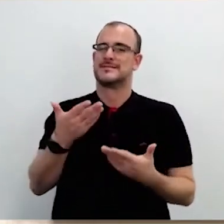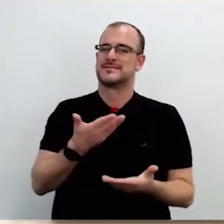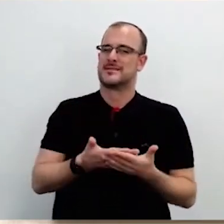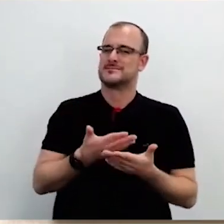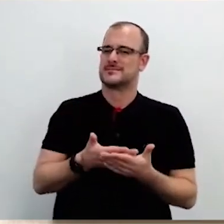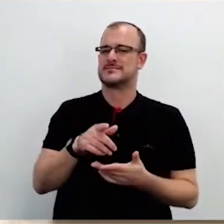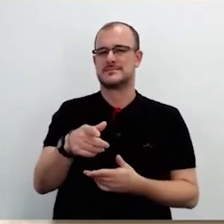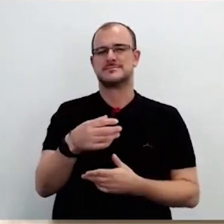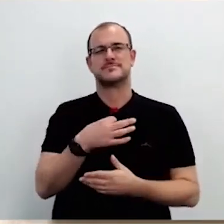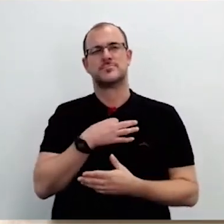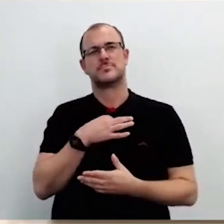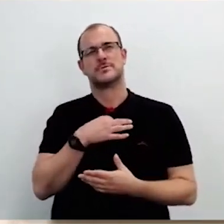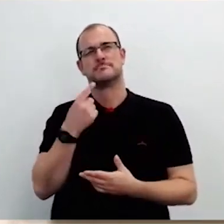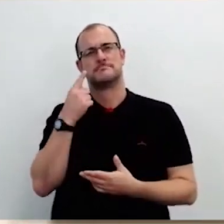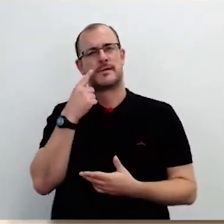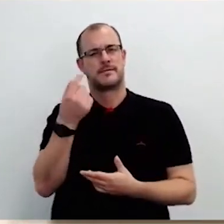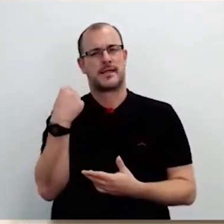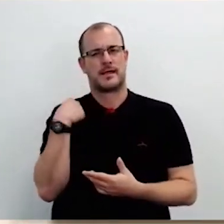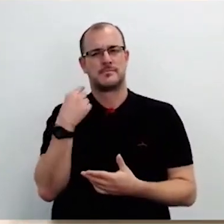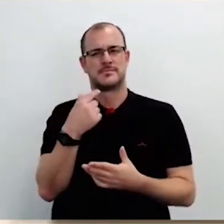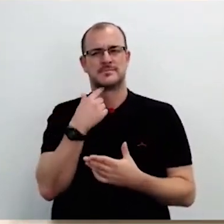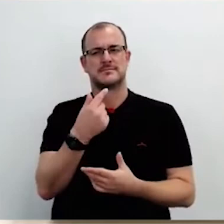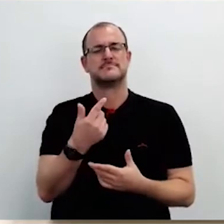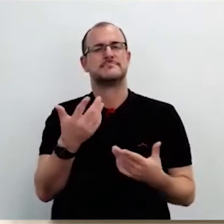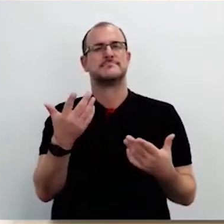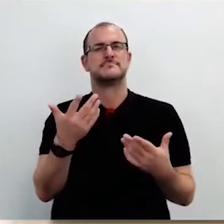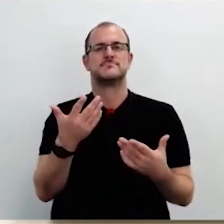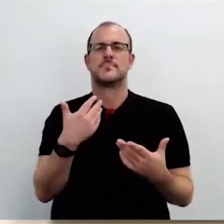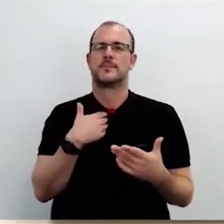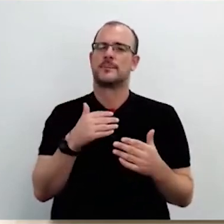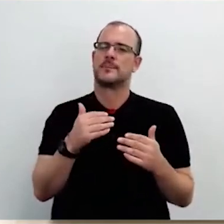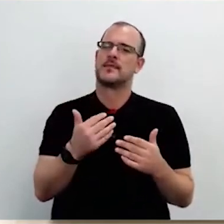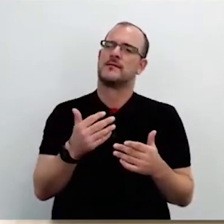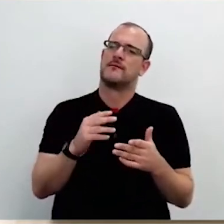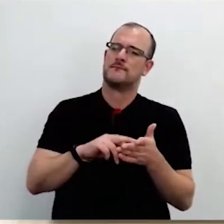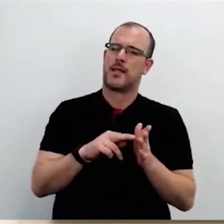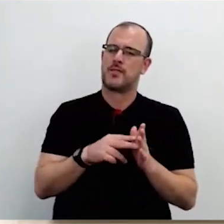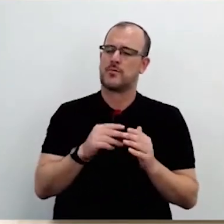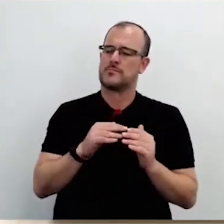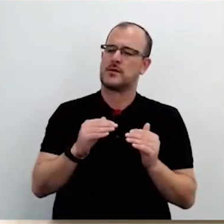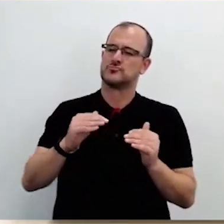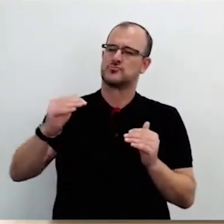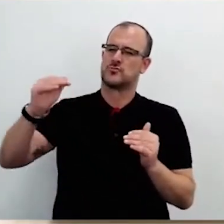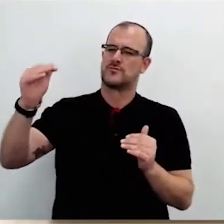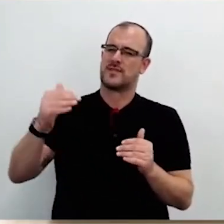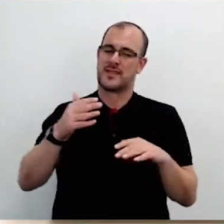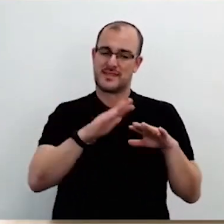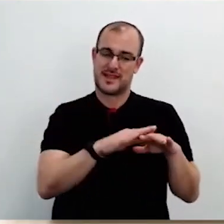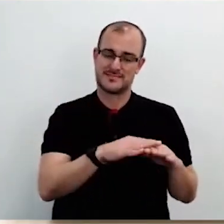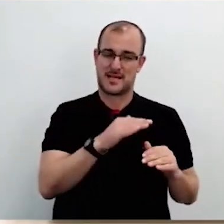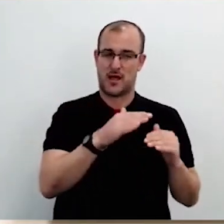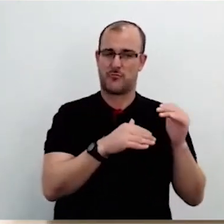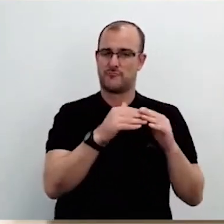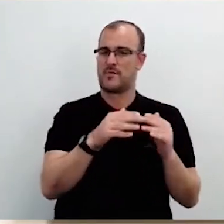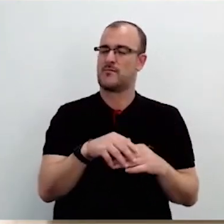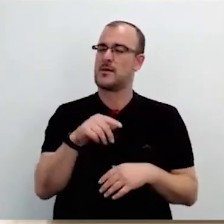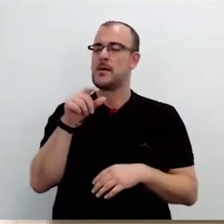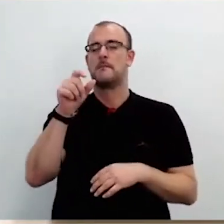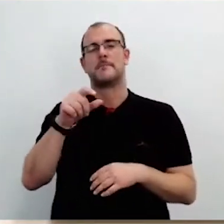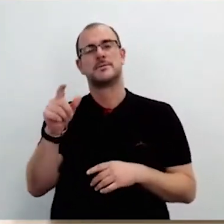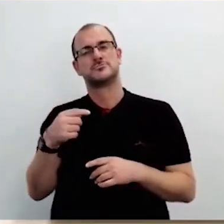das, was ich so ein bisschen meinte, mit unserem Ansatz in Stufen vorzugehen, Netze zu bauen, Menschen über